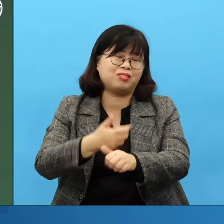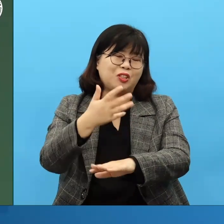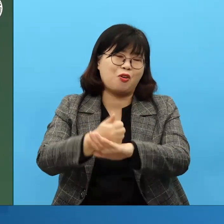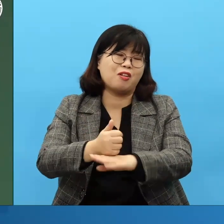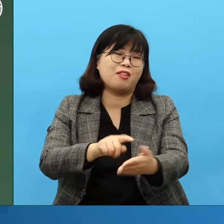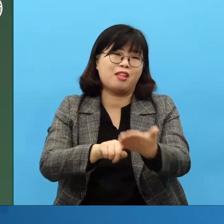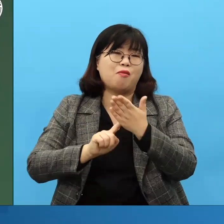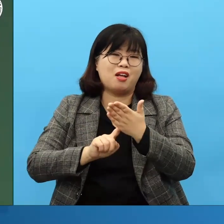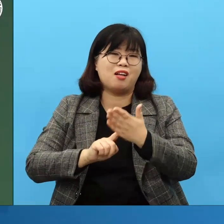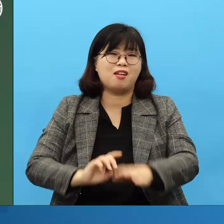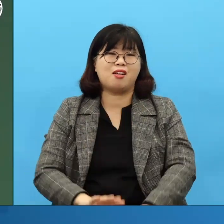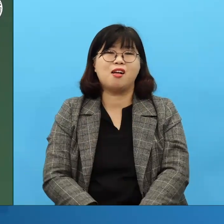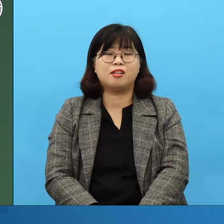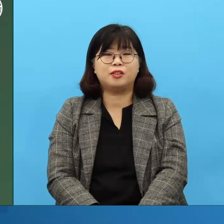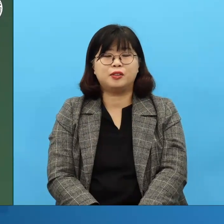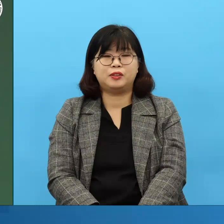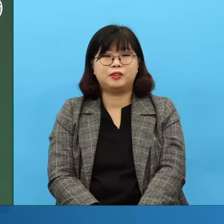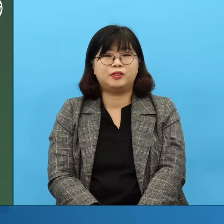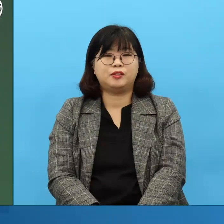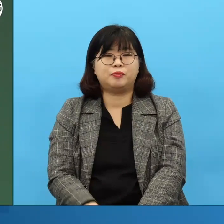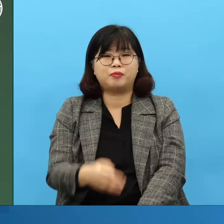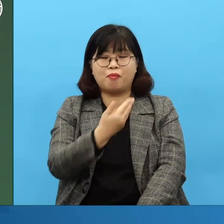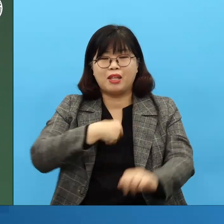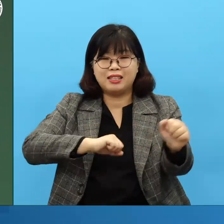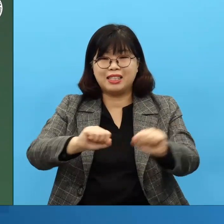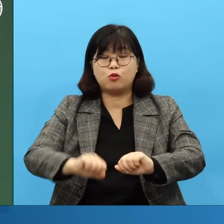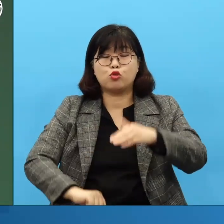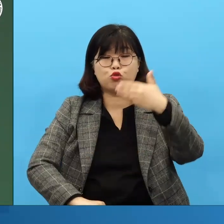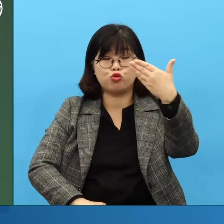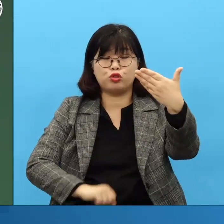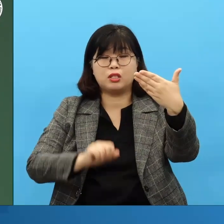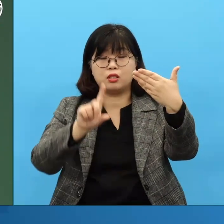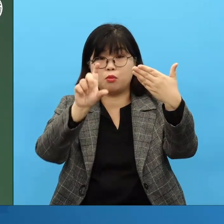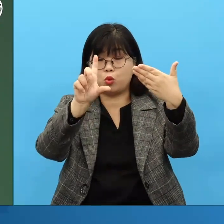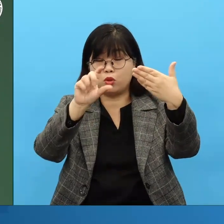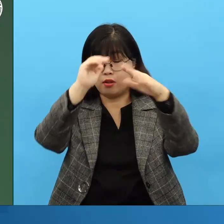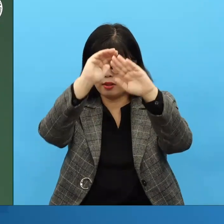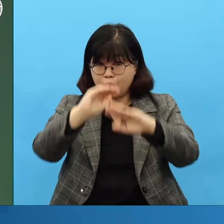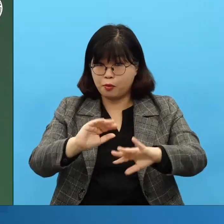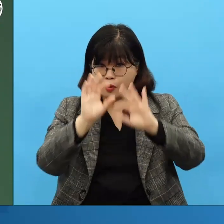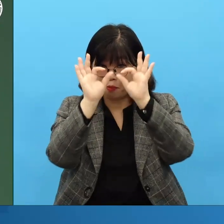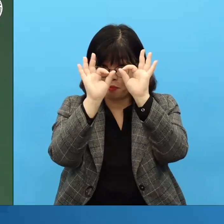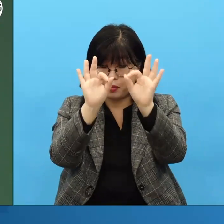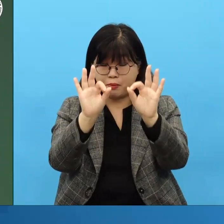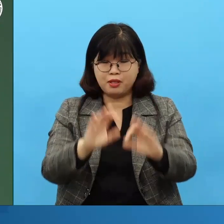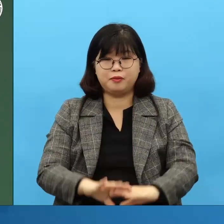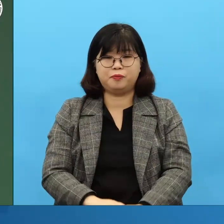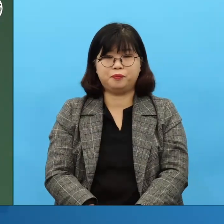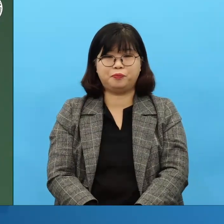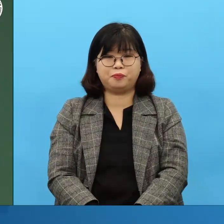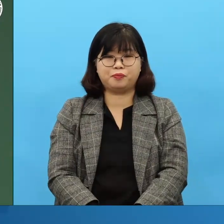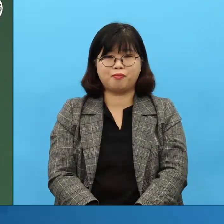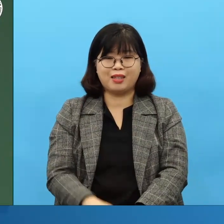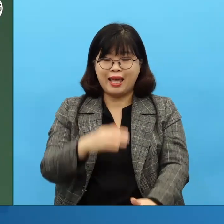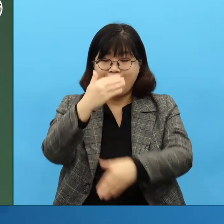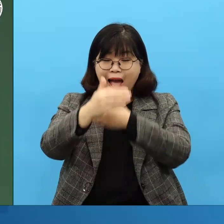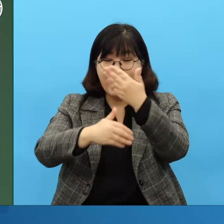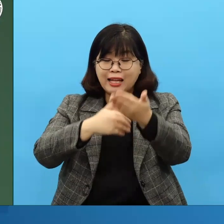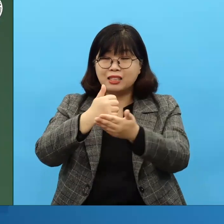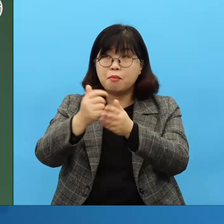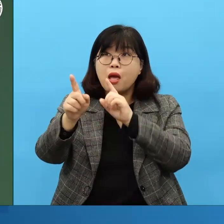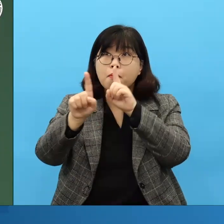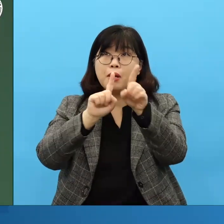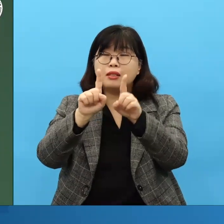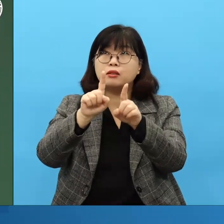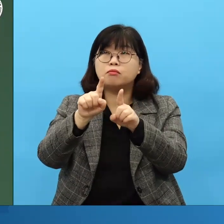사도행전 9장 15절에 보니까 하나님의 말씀이 정확하게 들어가니까 이 각인된 게 바뀌어버려요. Acts 9:15, when the